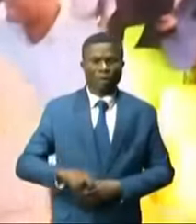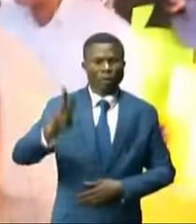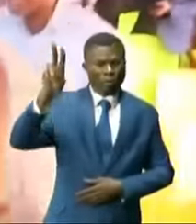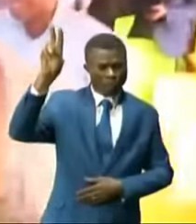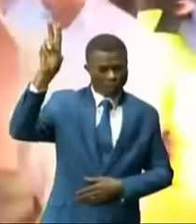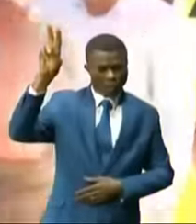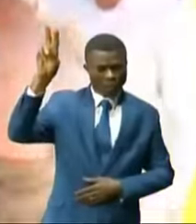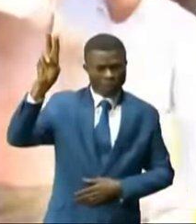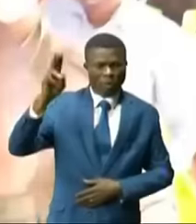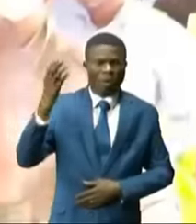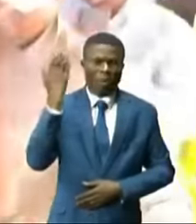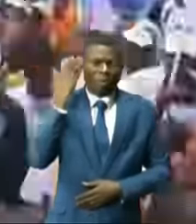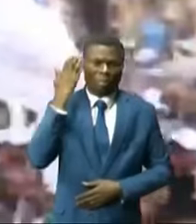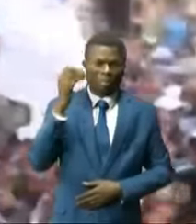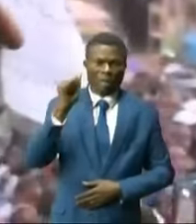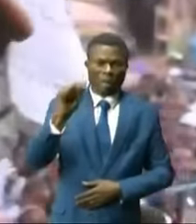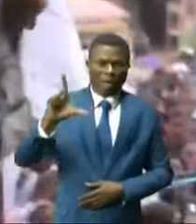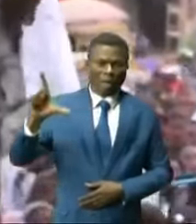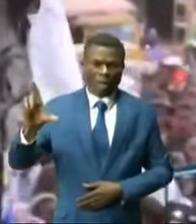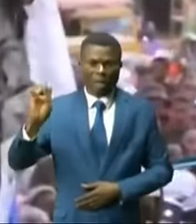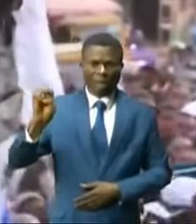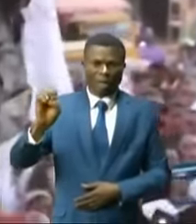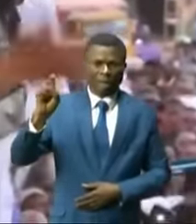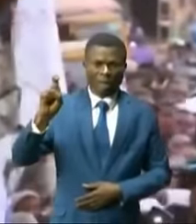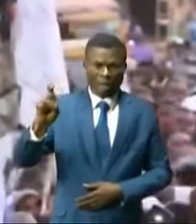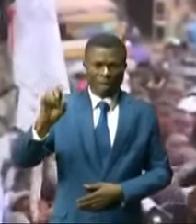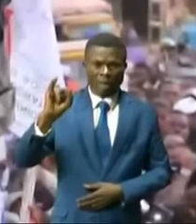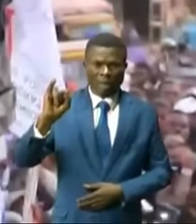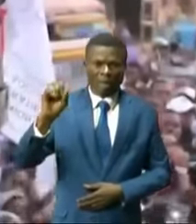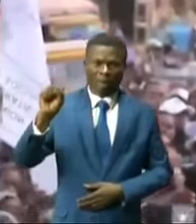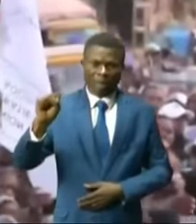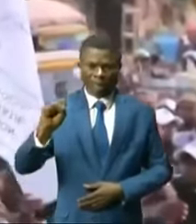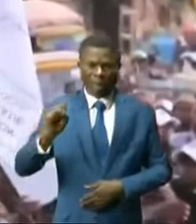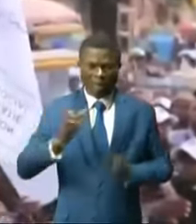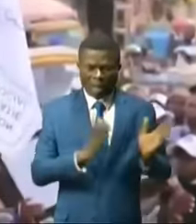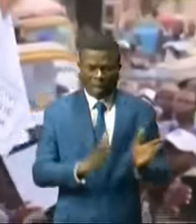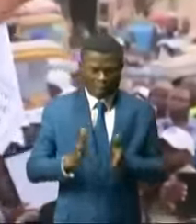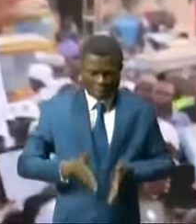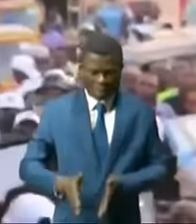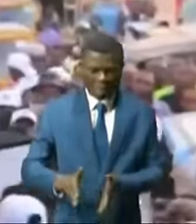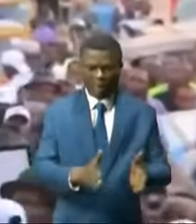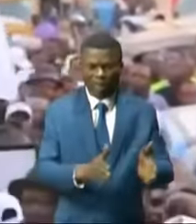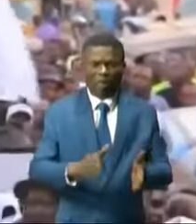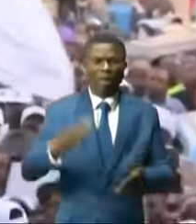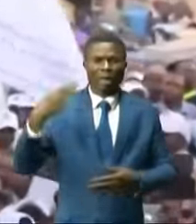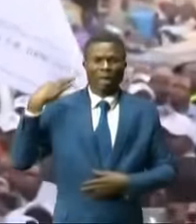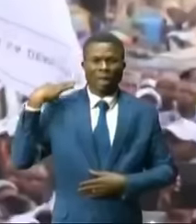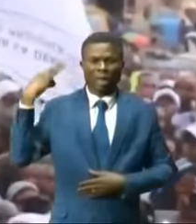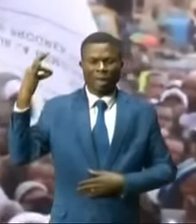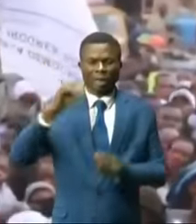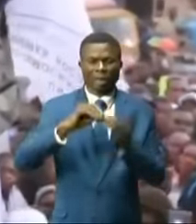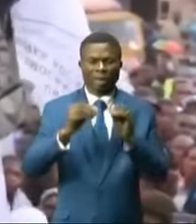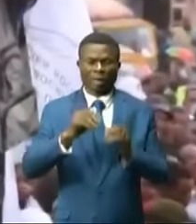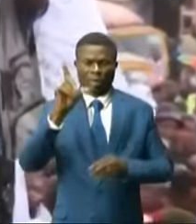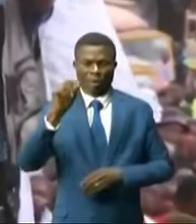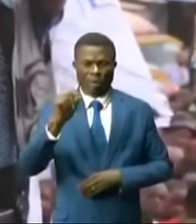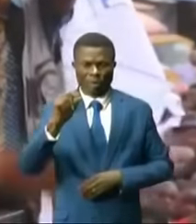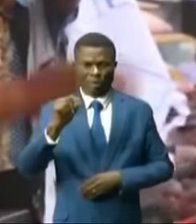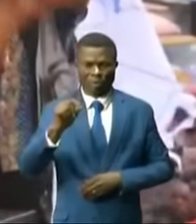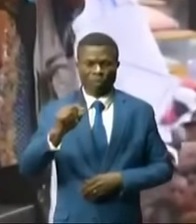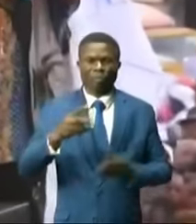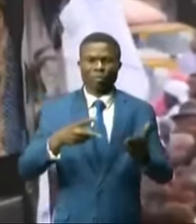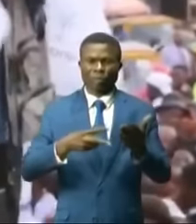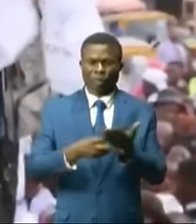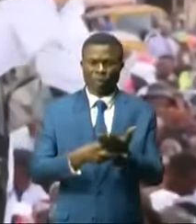Ouvira, Alexis Guissaro Mouvouni est venu baliser la voie pour le candidat numéro 20 à la présidentielle, le